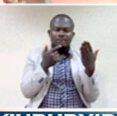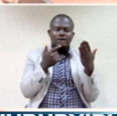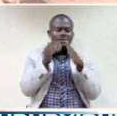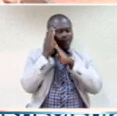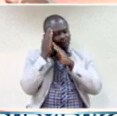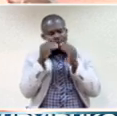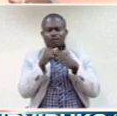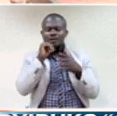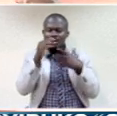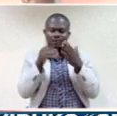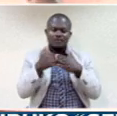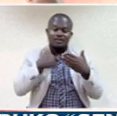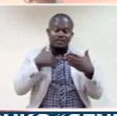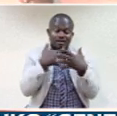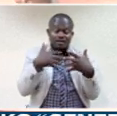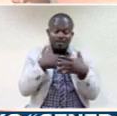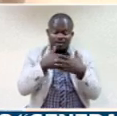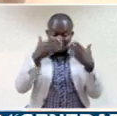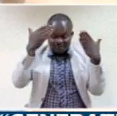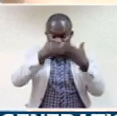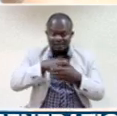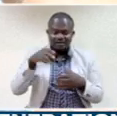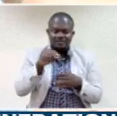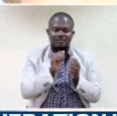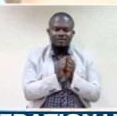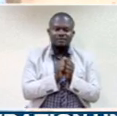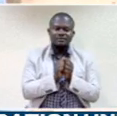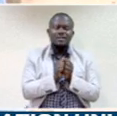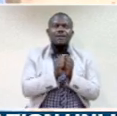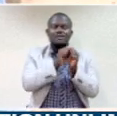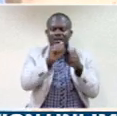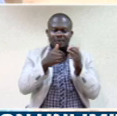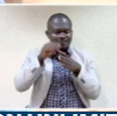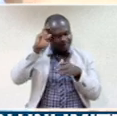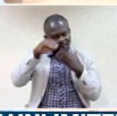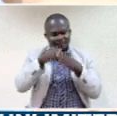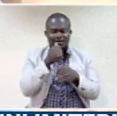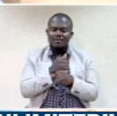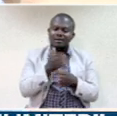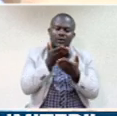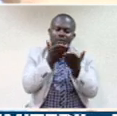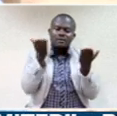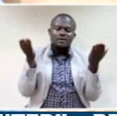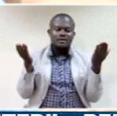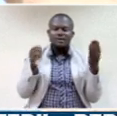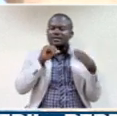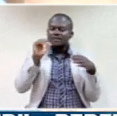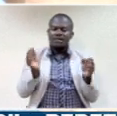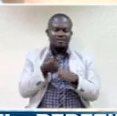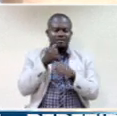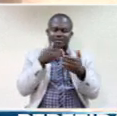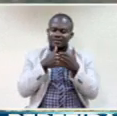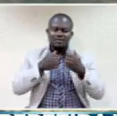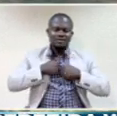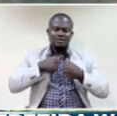josi nta muntu ukigira ubwoba bwa nijoro ngo yebaba n'abari bakibitekereza bariho barakora ubusa ntabwo bazabuza ku Rwanda